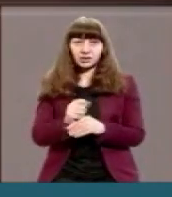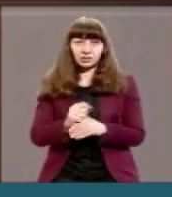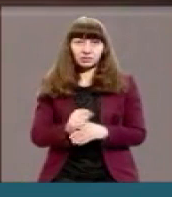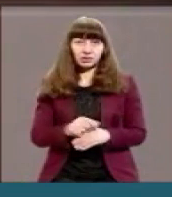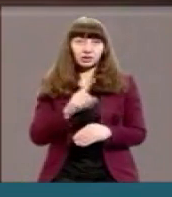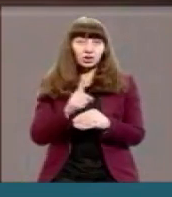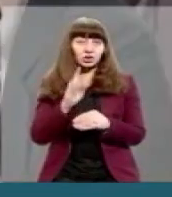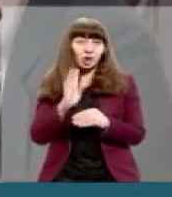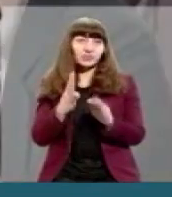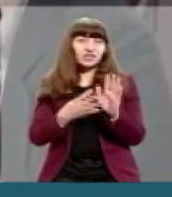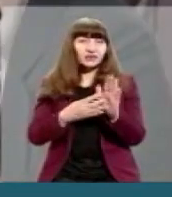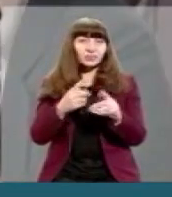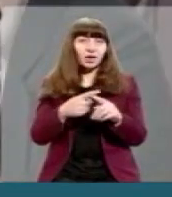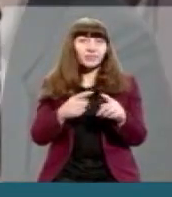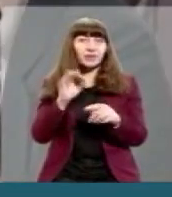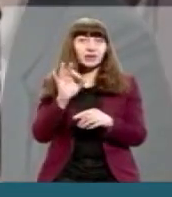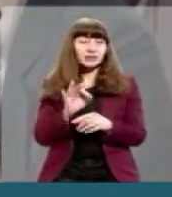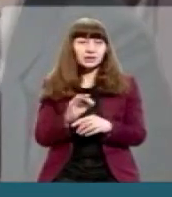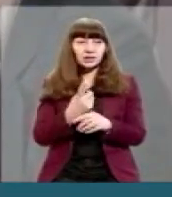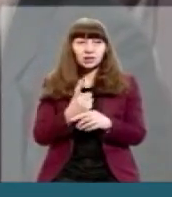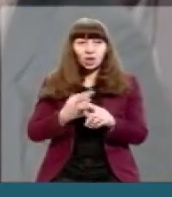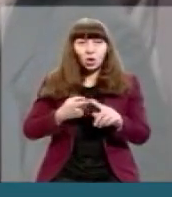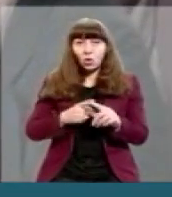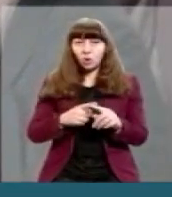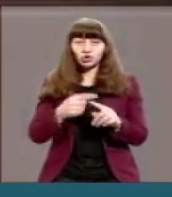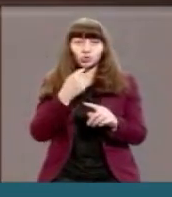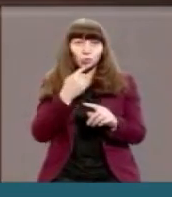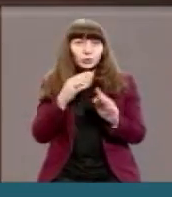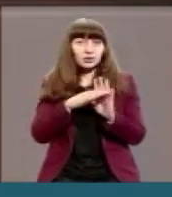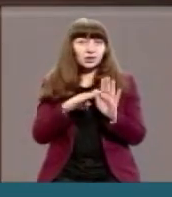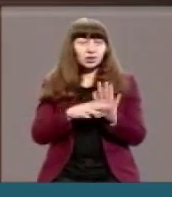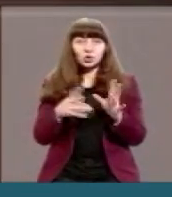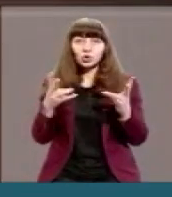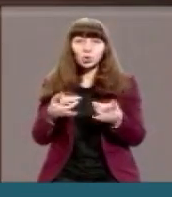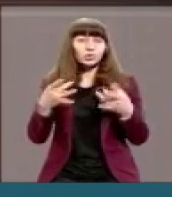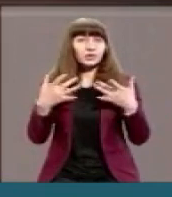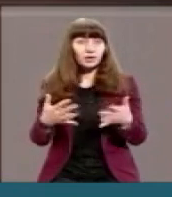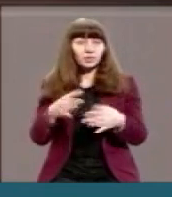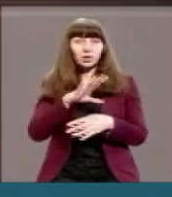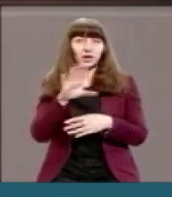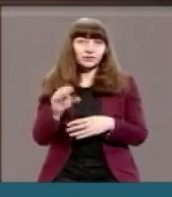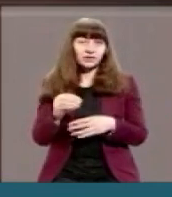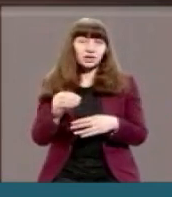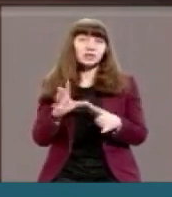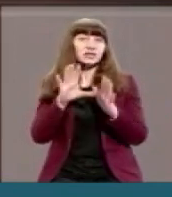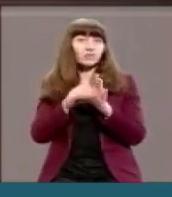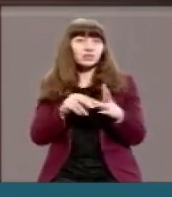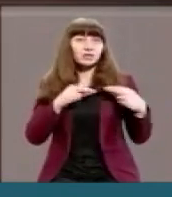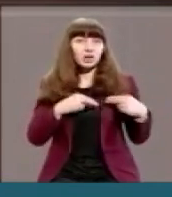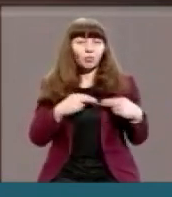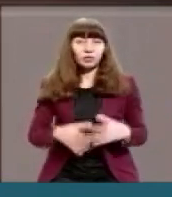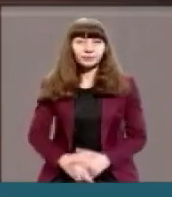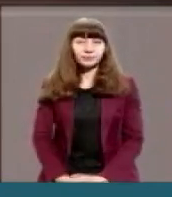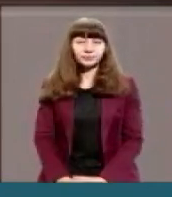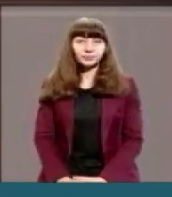пределах 9,5%. Это очень непростая задача, которая требует от нас слаженных и превентивных